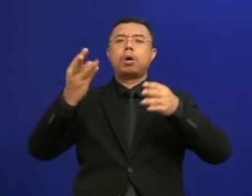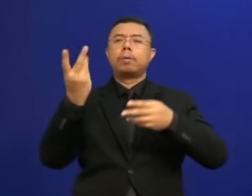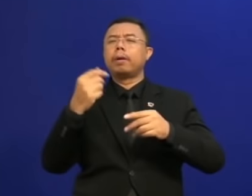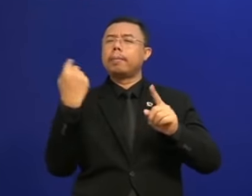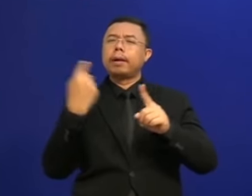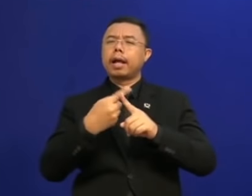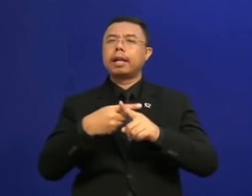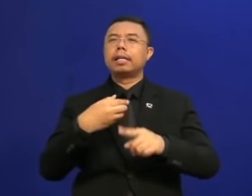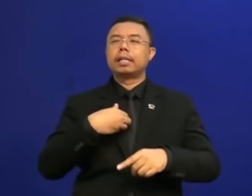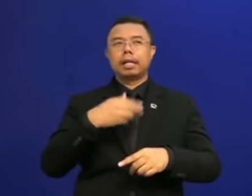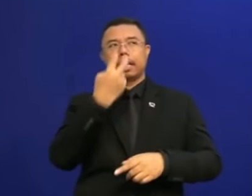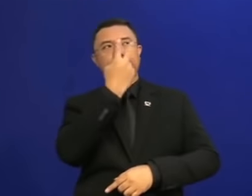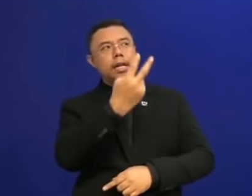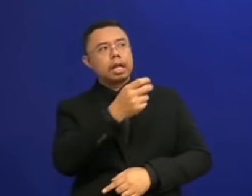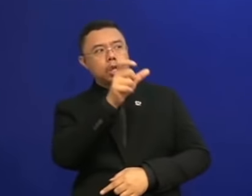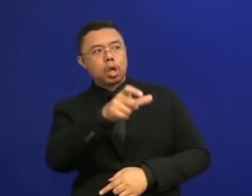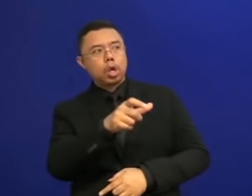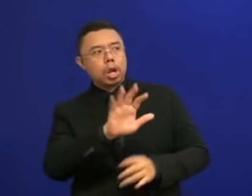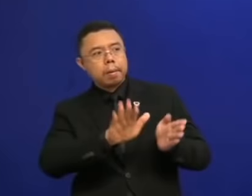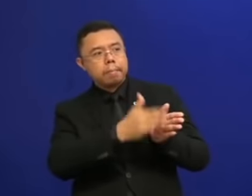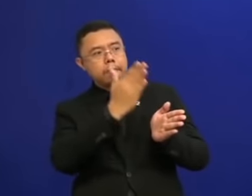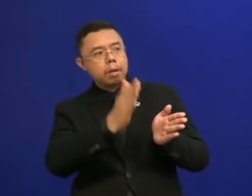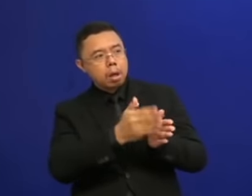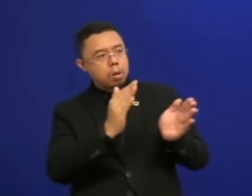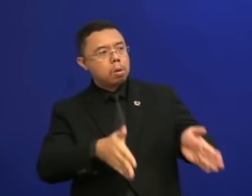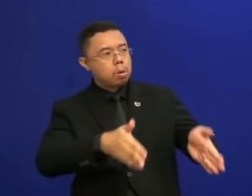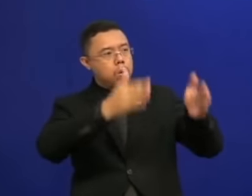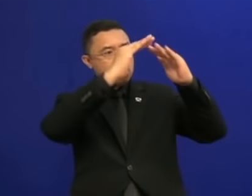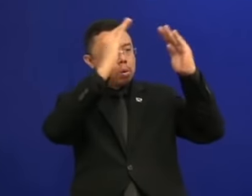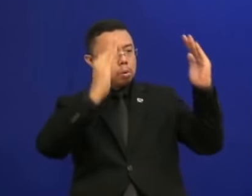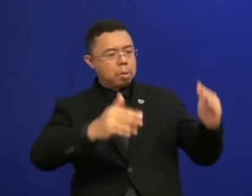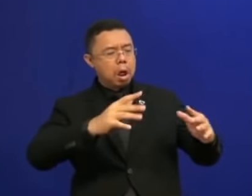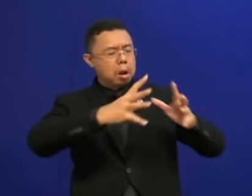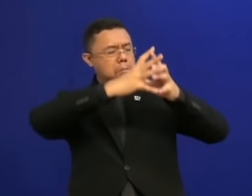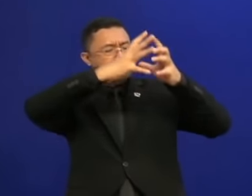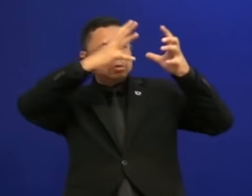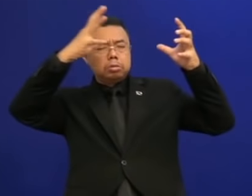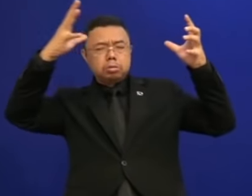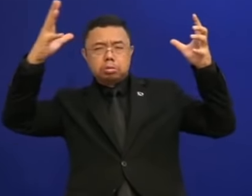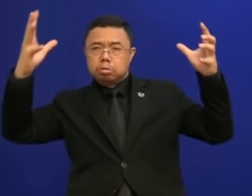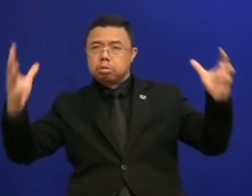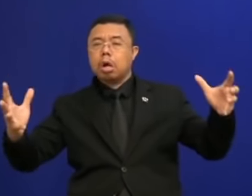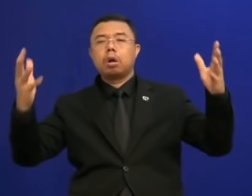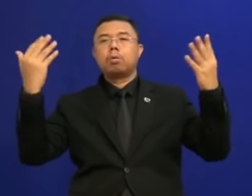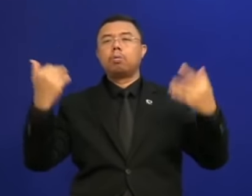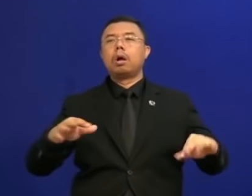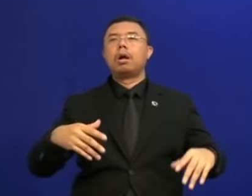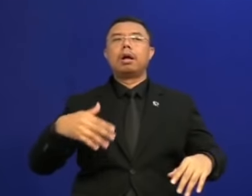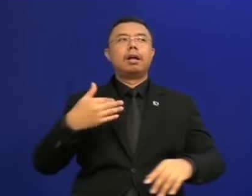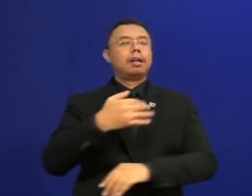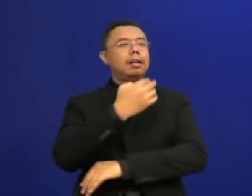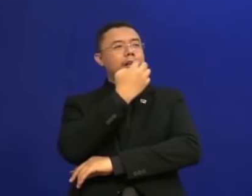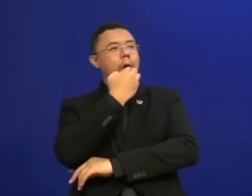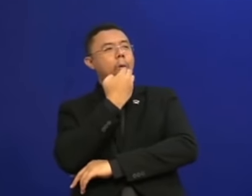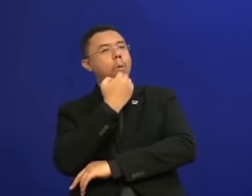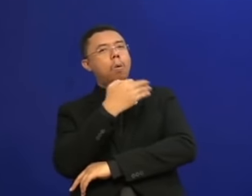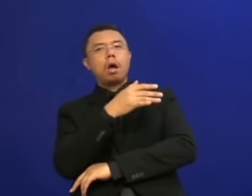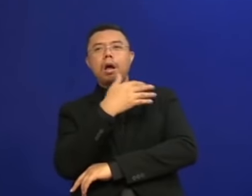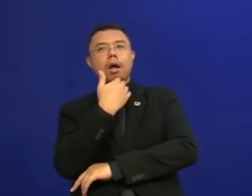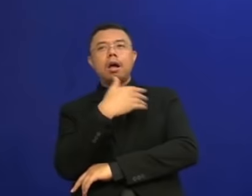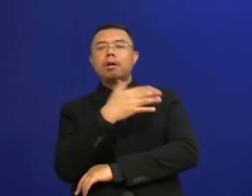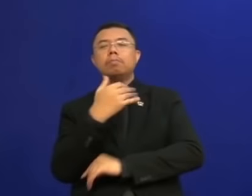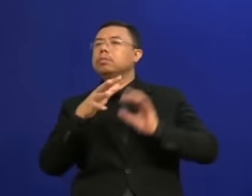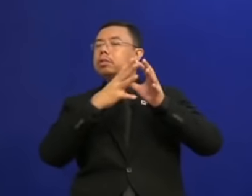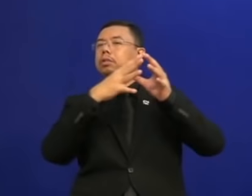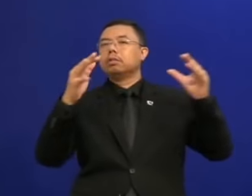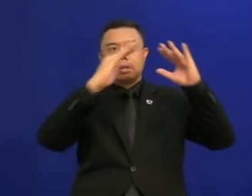beberapa kali saya perhatikan orang bangun rumah. Ada yang besar banget rumahnya. Waduh, besar